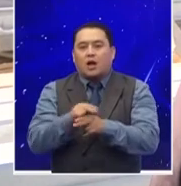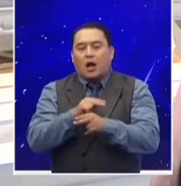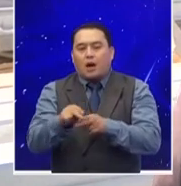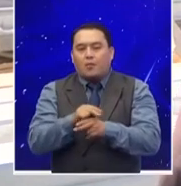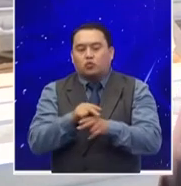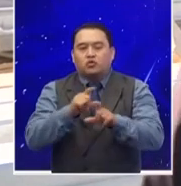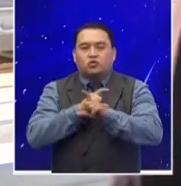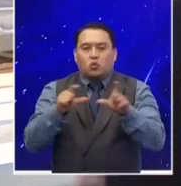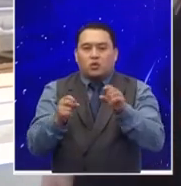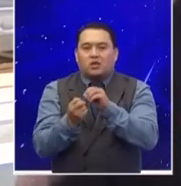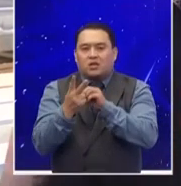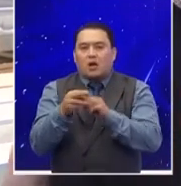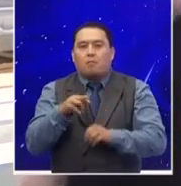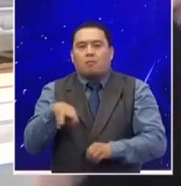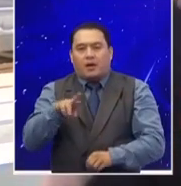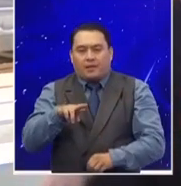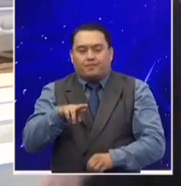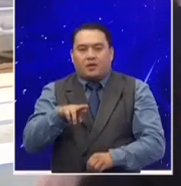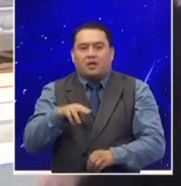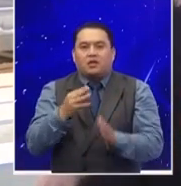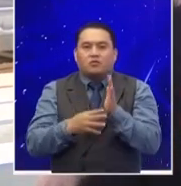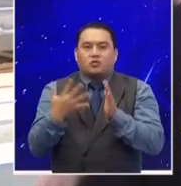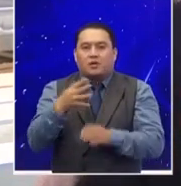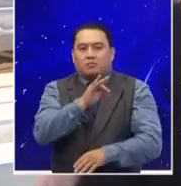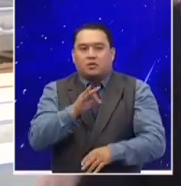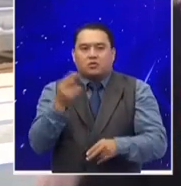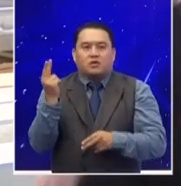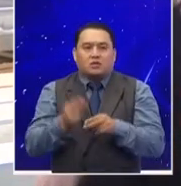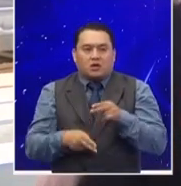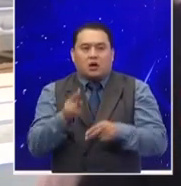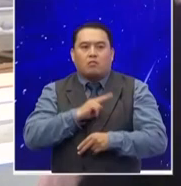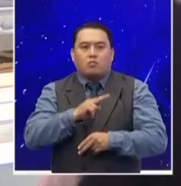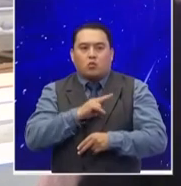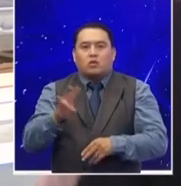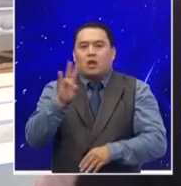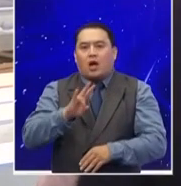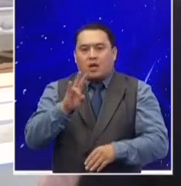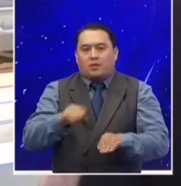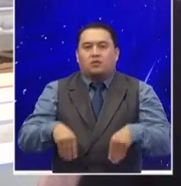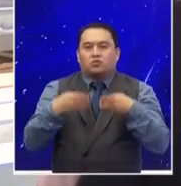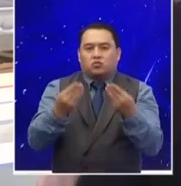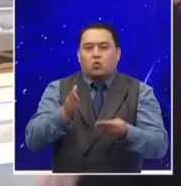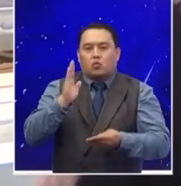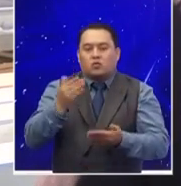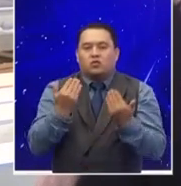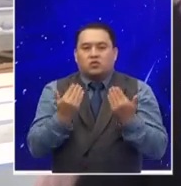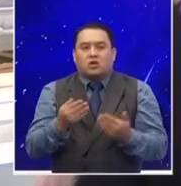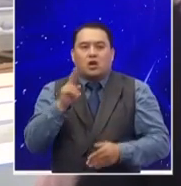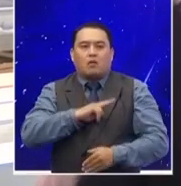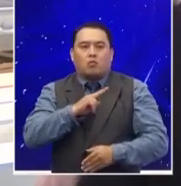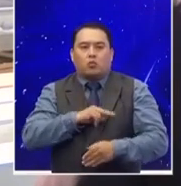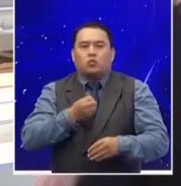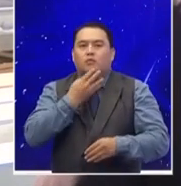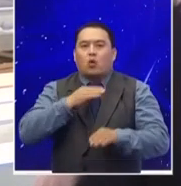Реконструкция школы началась 13 мая. Сейчас на 95% закончены работы. В ноябре объект будет уже сдан. Сейчас занимаемся работой